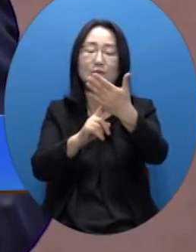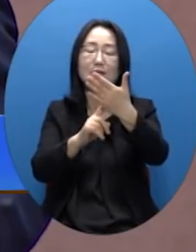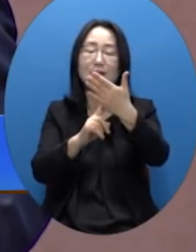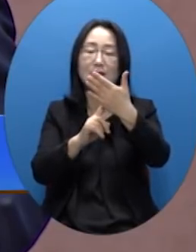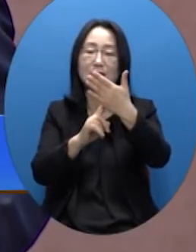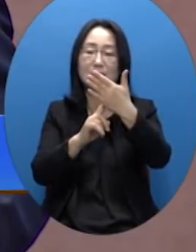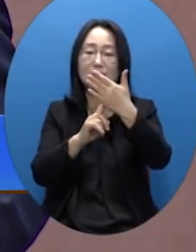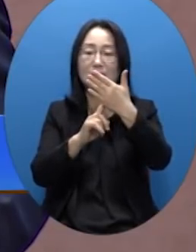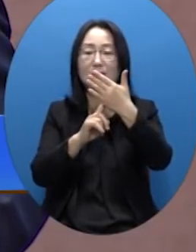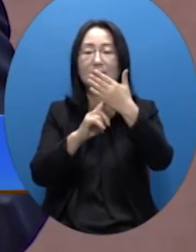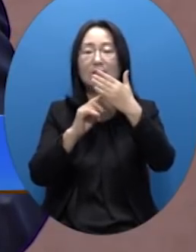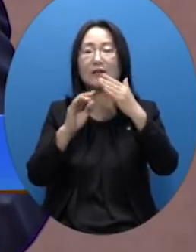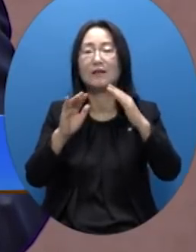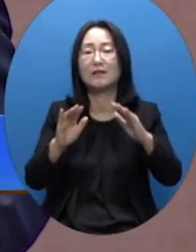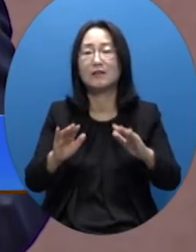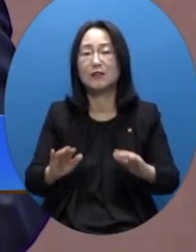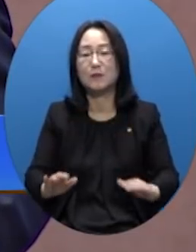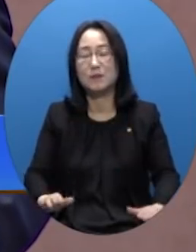다